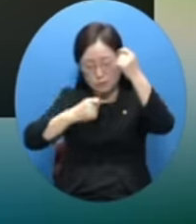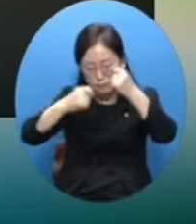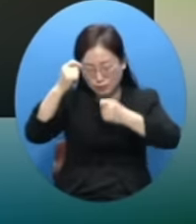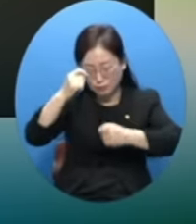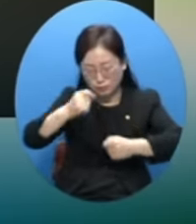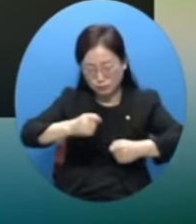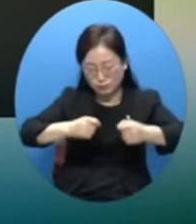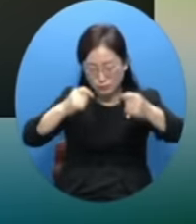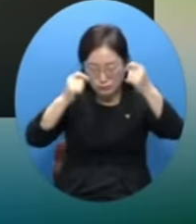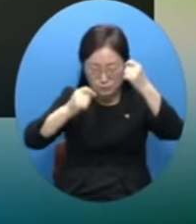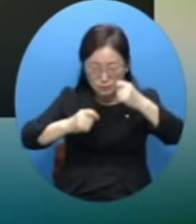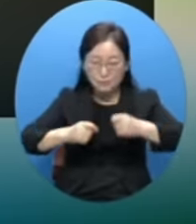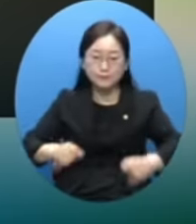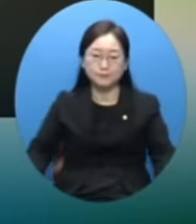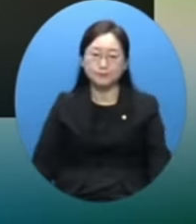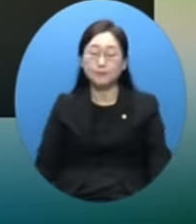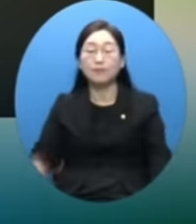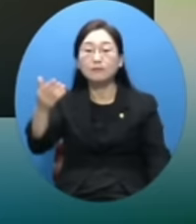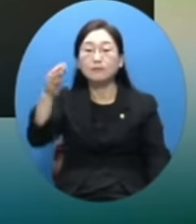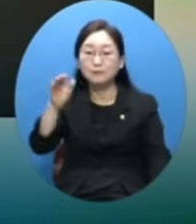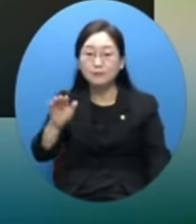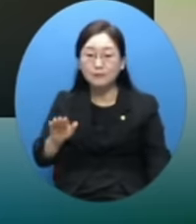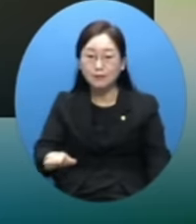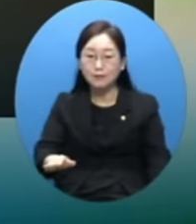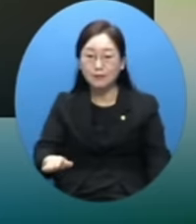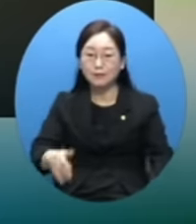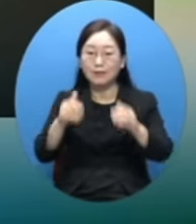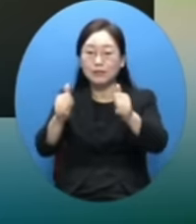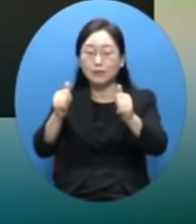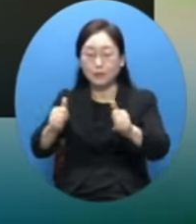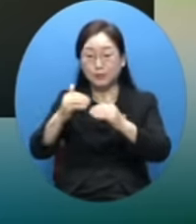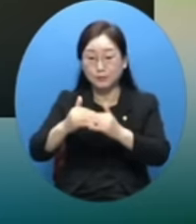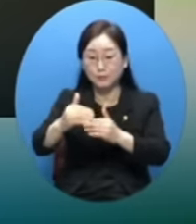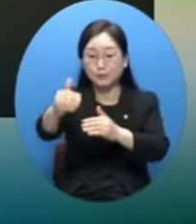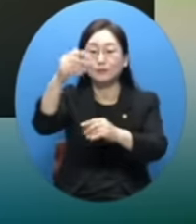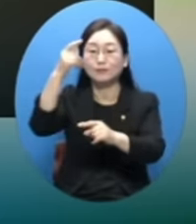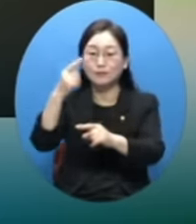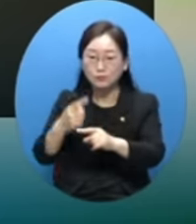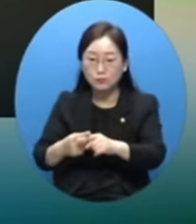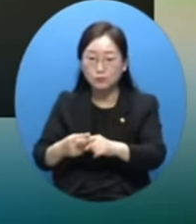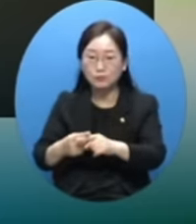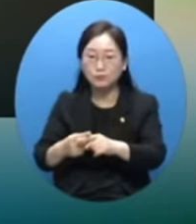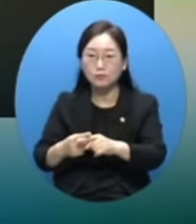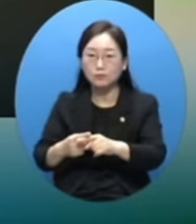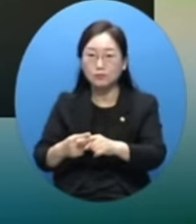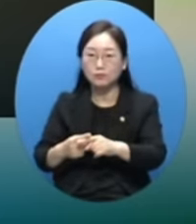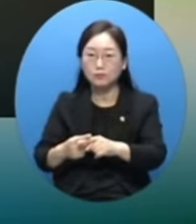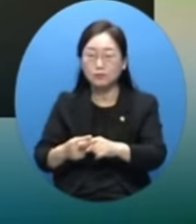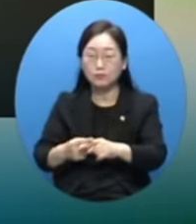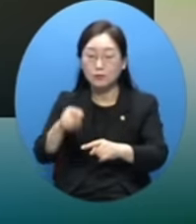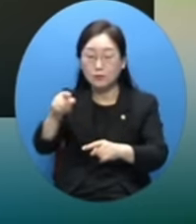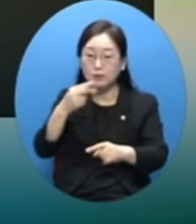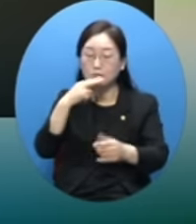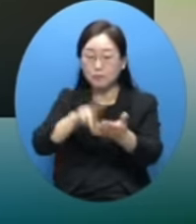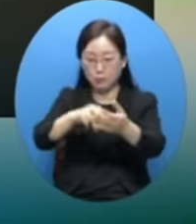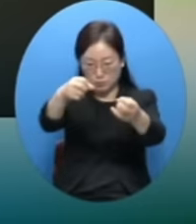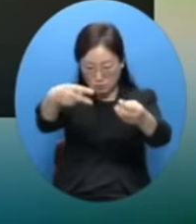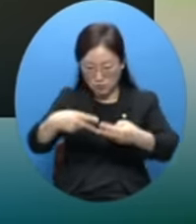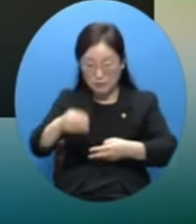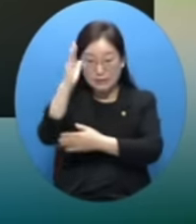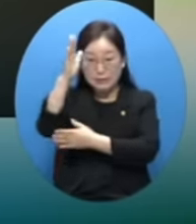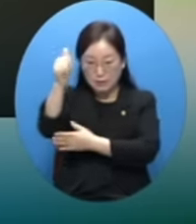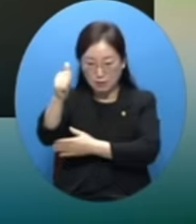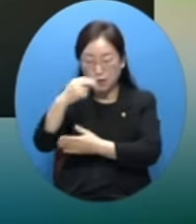잇지 못했습니다. 그런데 재판이 진행되는 도중에 필라델피아 시장에게 편지가 왔습니다.